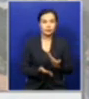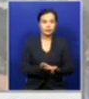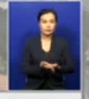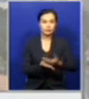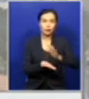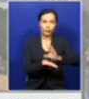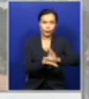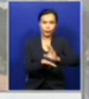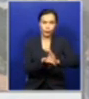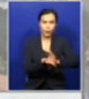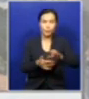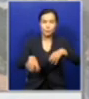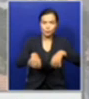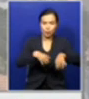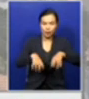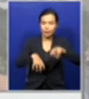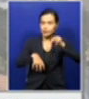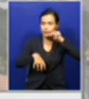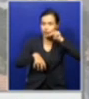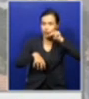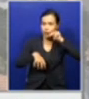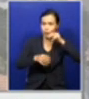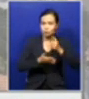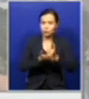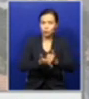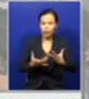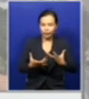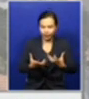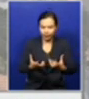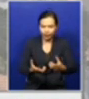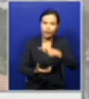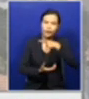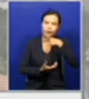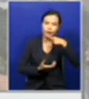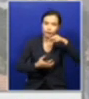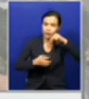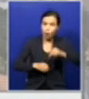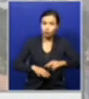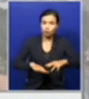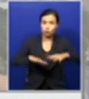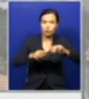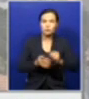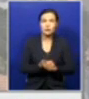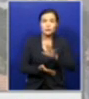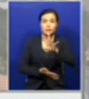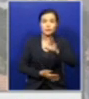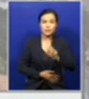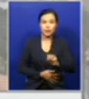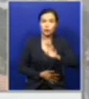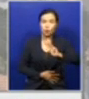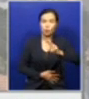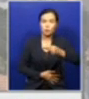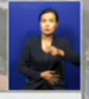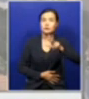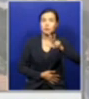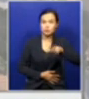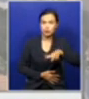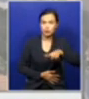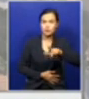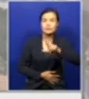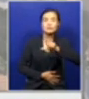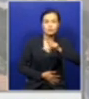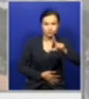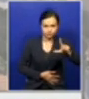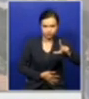ข้องกับการบริหารจัดการน้ำการบรรเทาภัยแล้งและน้ำท่วมไปกว่า 463,000 ล้านบา